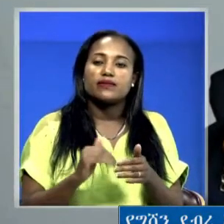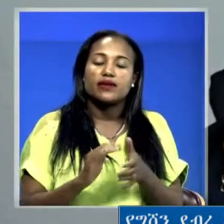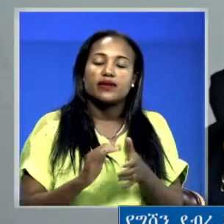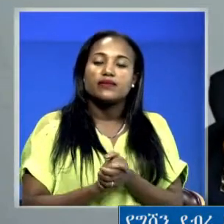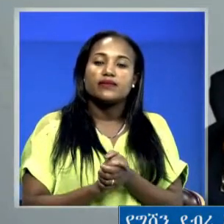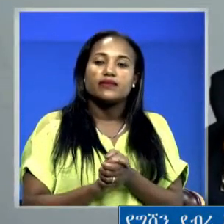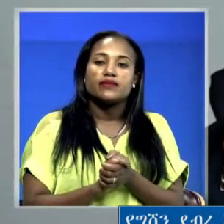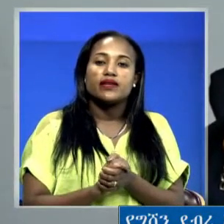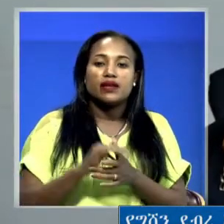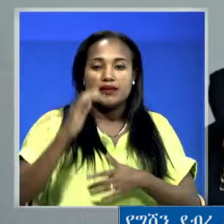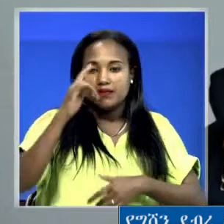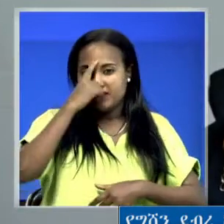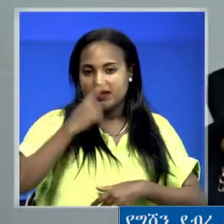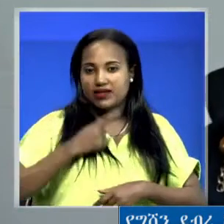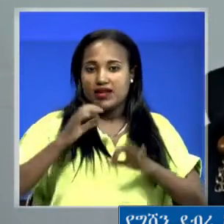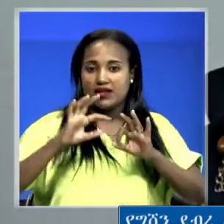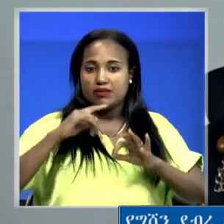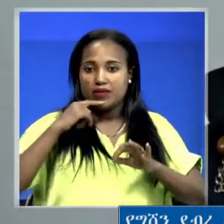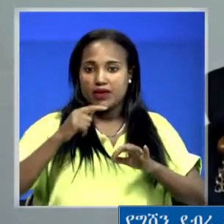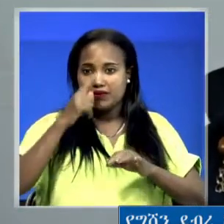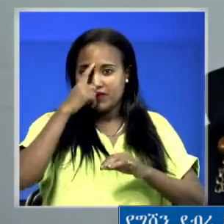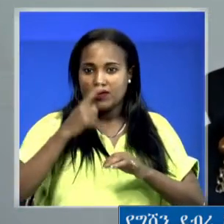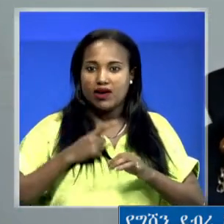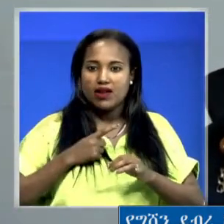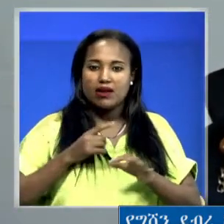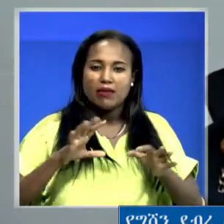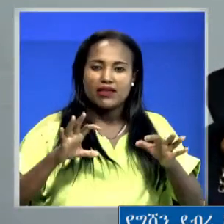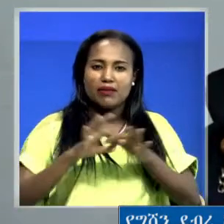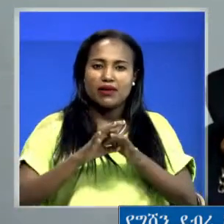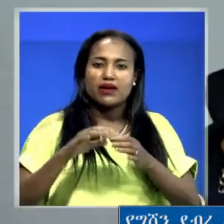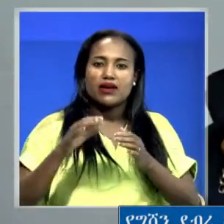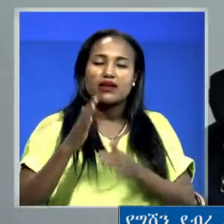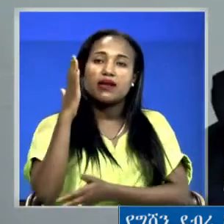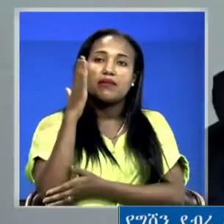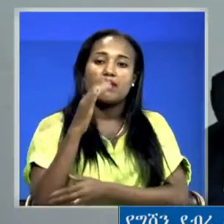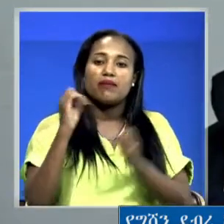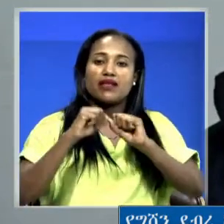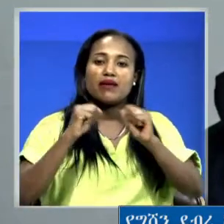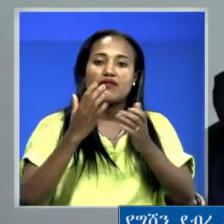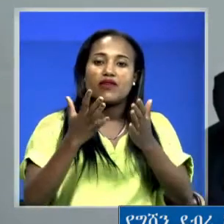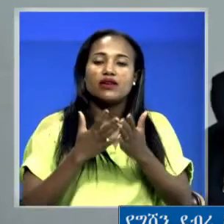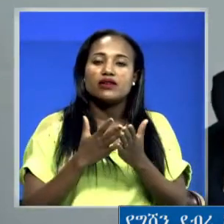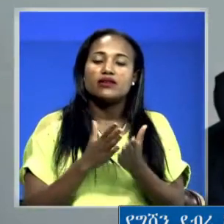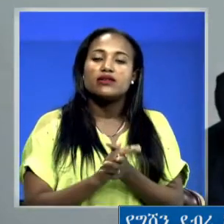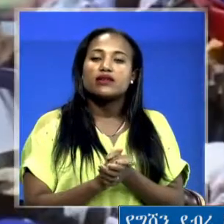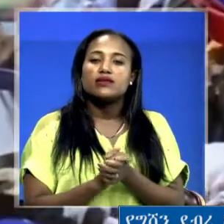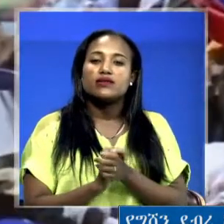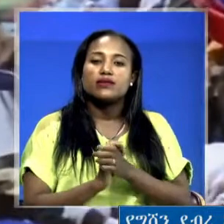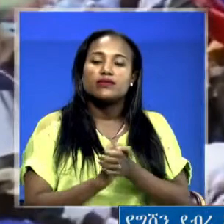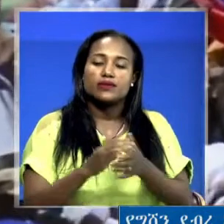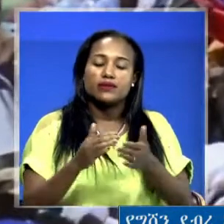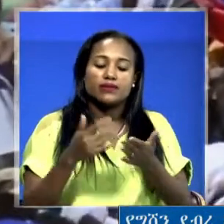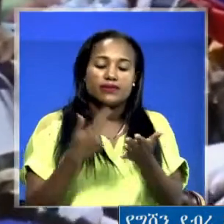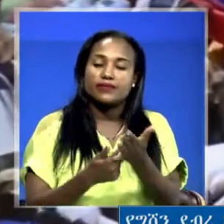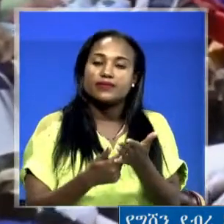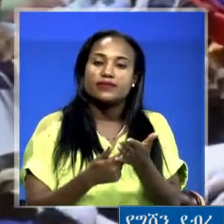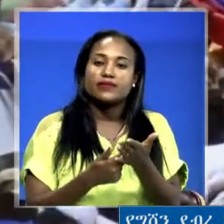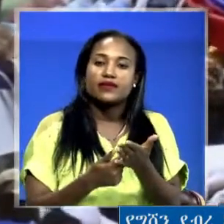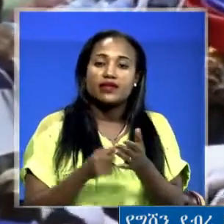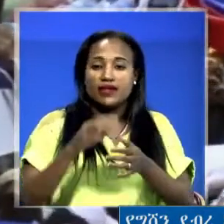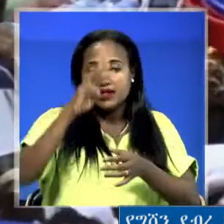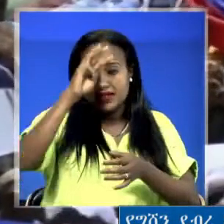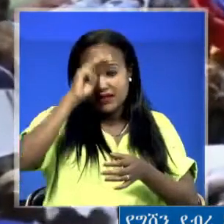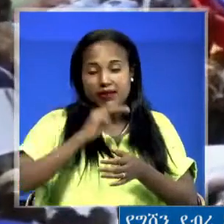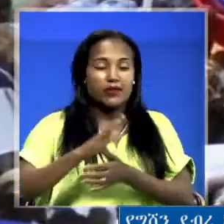ወይ በማለት ከእምነቱ ጋር ለማጣፈቅና ከእግዚአብሔር ጋር ለማጣላት የሚፈልጉ ሰዎች አይደሉ። እንደዚህ አይደለም። ይህም ጥበብ